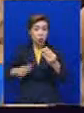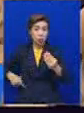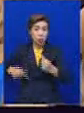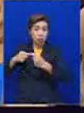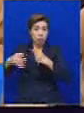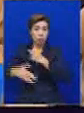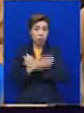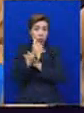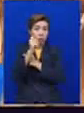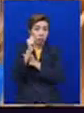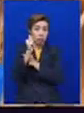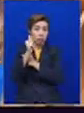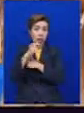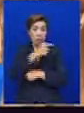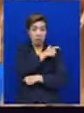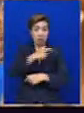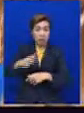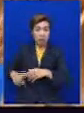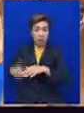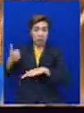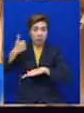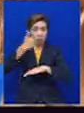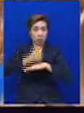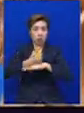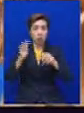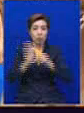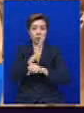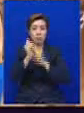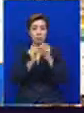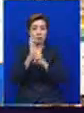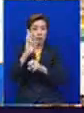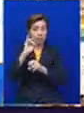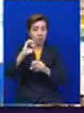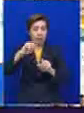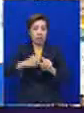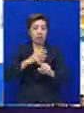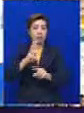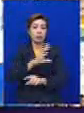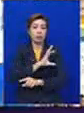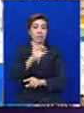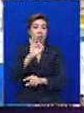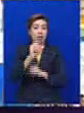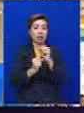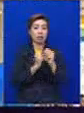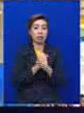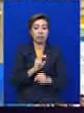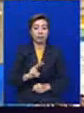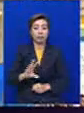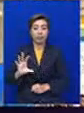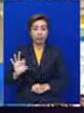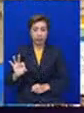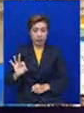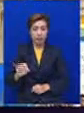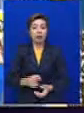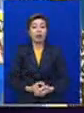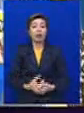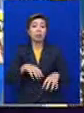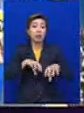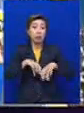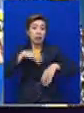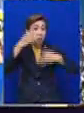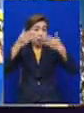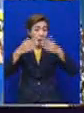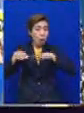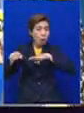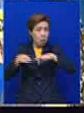งคลเสด็จเถลิงถวัลย์ระยะราชสมบัติครบ70ปี9มิถุนายน2559และมีการเปิดงานพร้อม